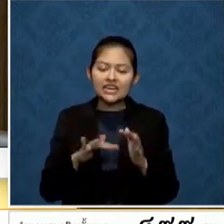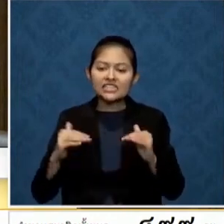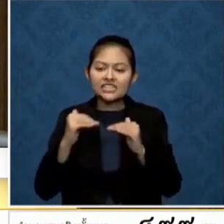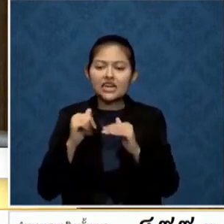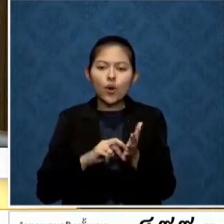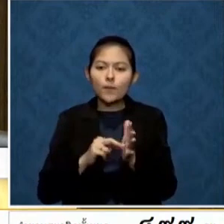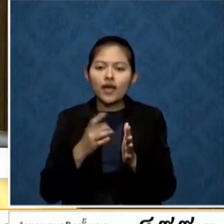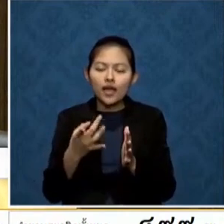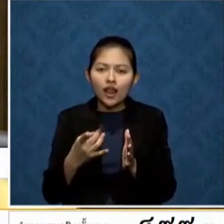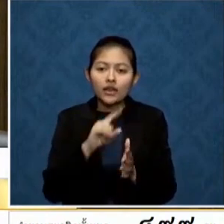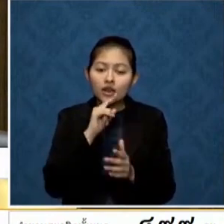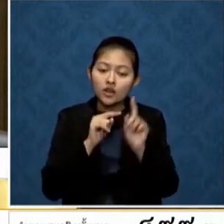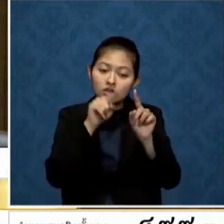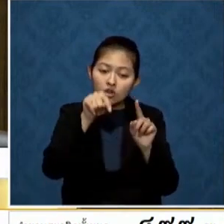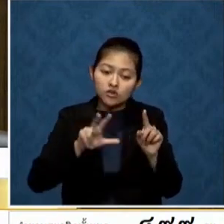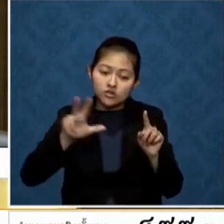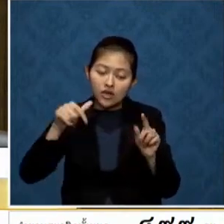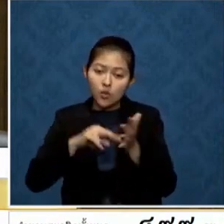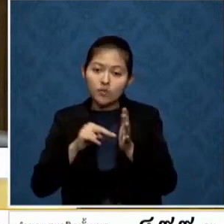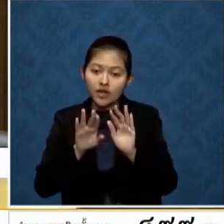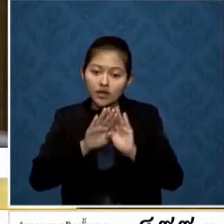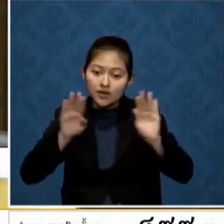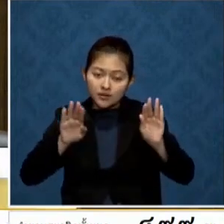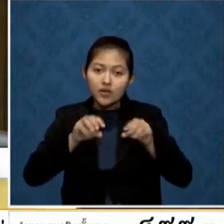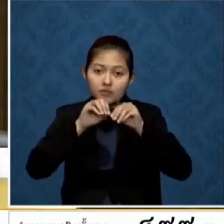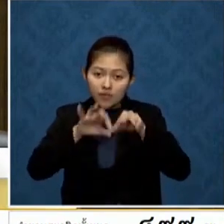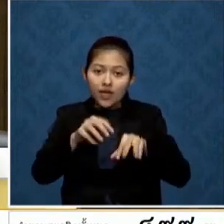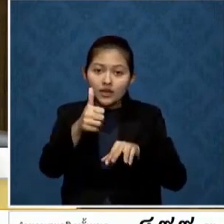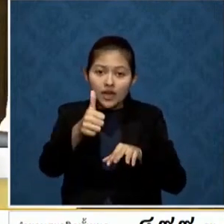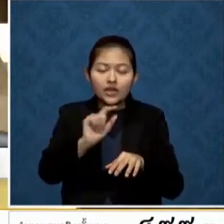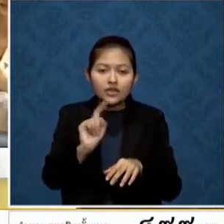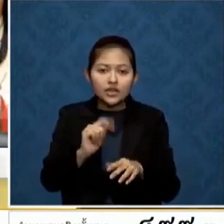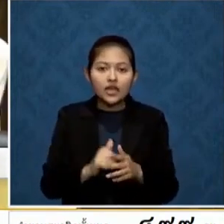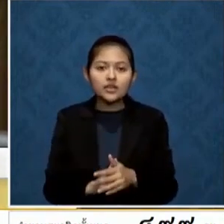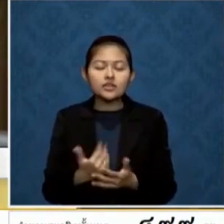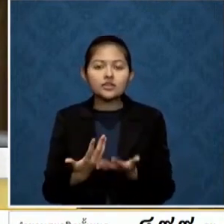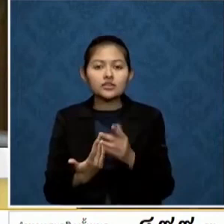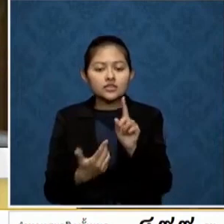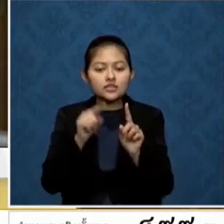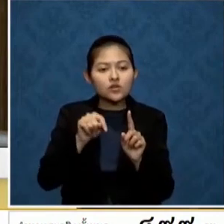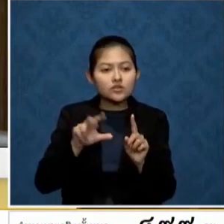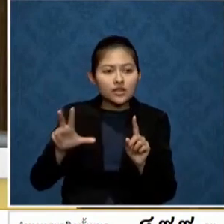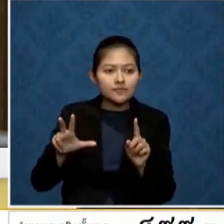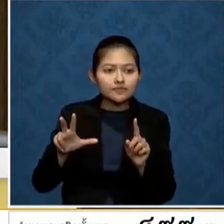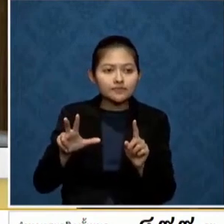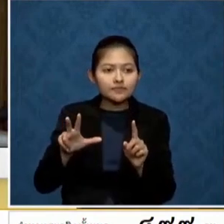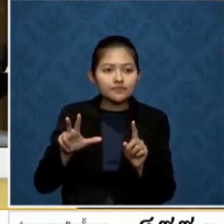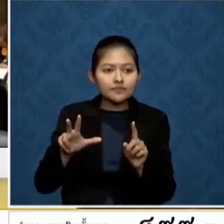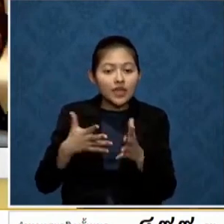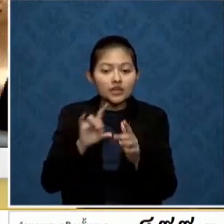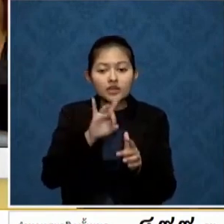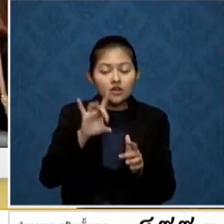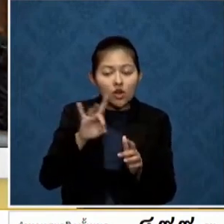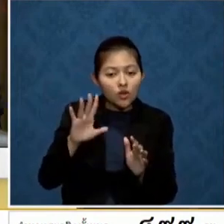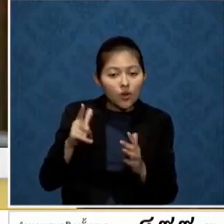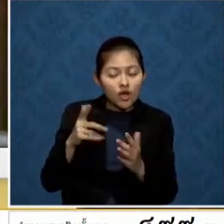หมายถึงว่าถ้า 1ใน 3ยืนยันว่าต้องโหวตแบบเปิดเผยคำว่าถือเป็นเอกสิทธิ์นั้นคือแค่สมาชิก 13เอ่อจะ 100กว่าคนนั้น